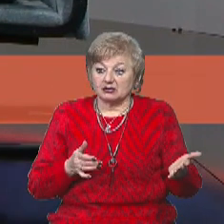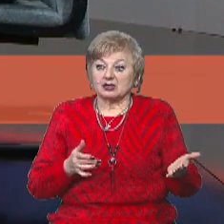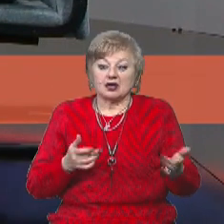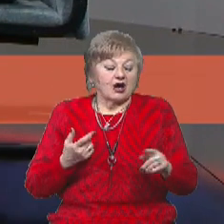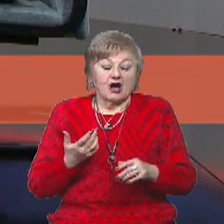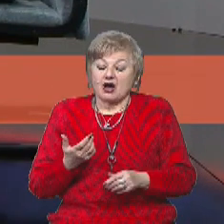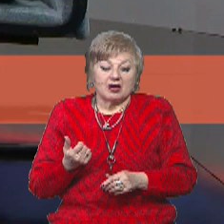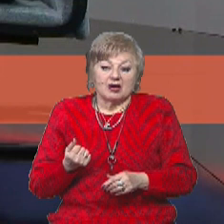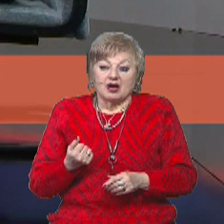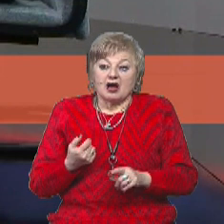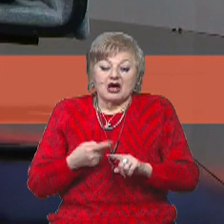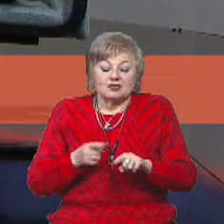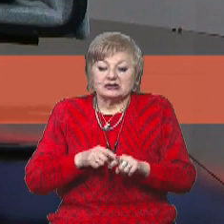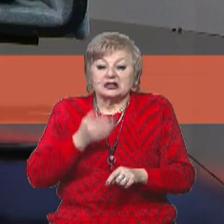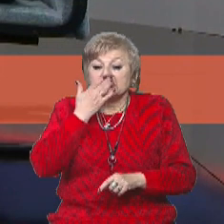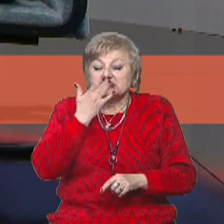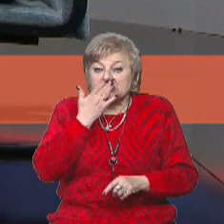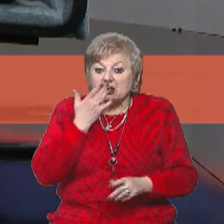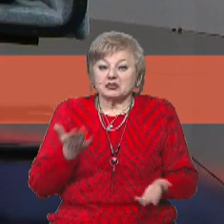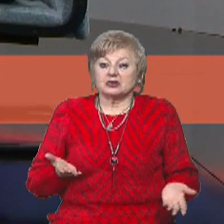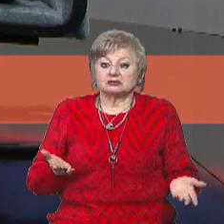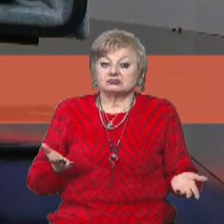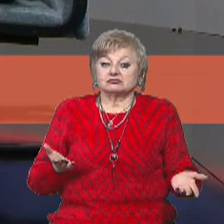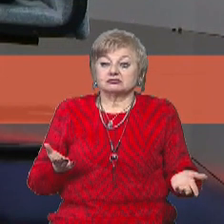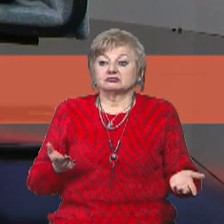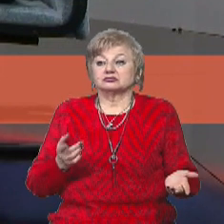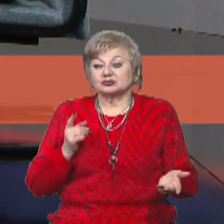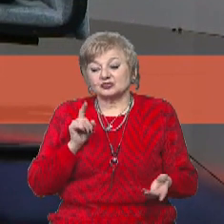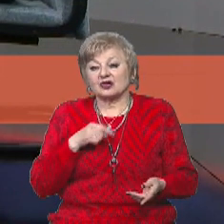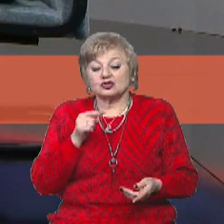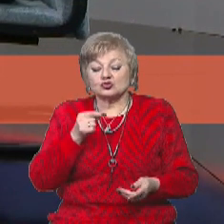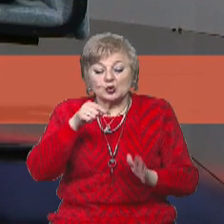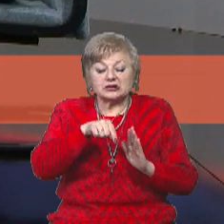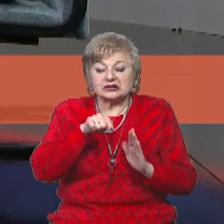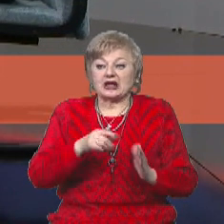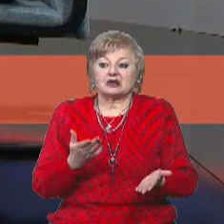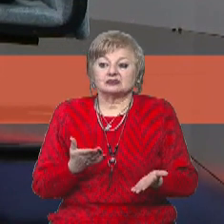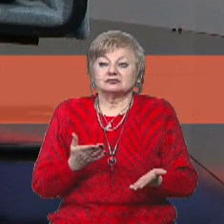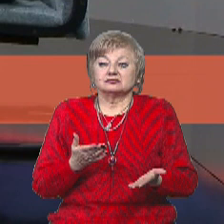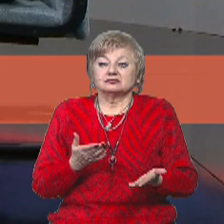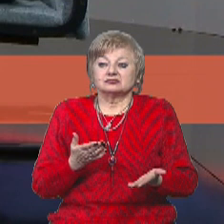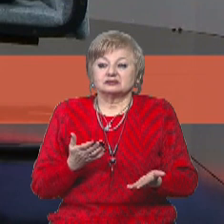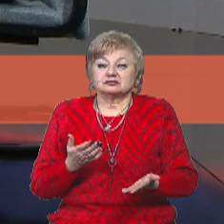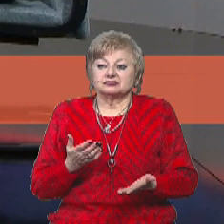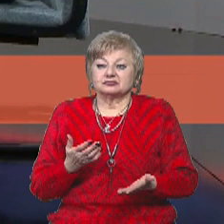до речі, цей запах, що був, і сказали, там така речовина, яка в каналізаційних люках